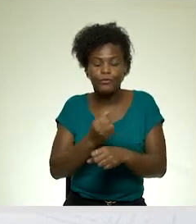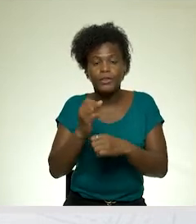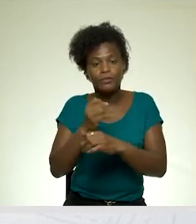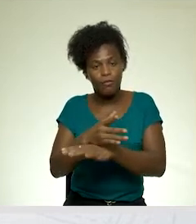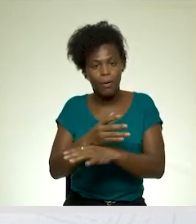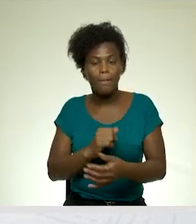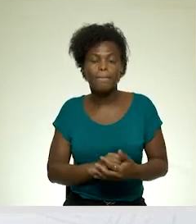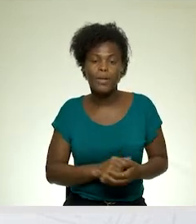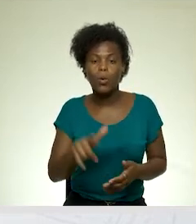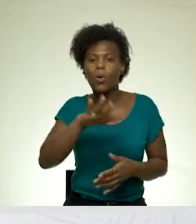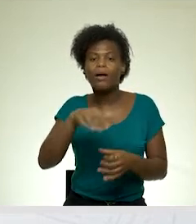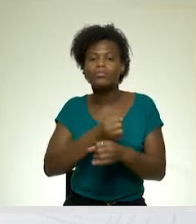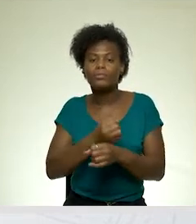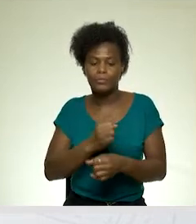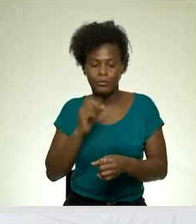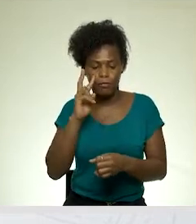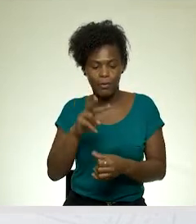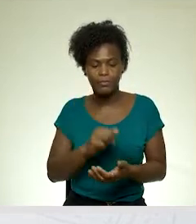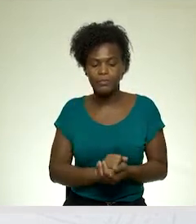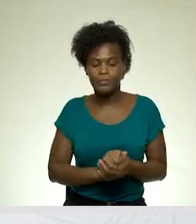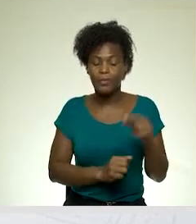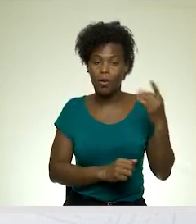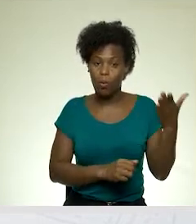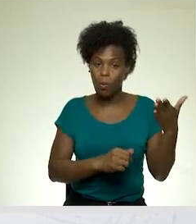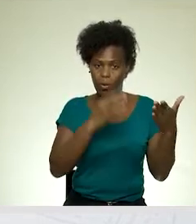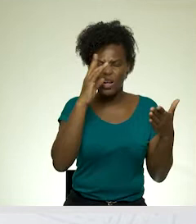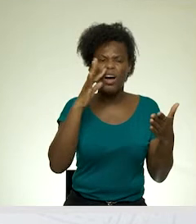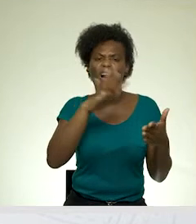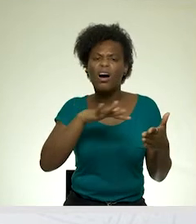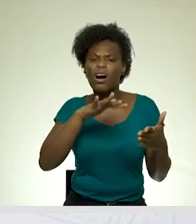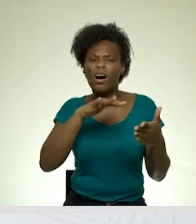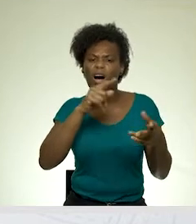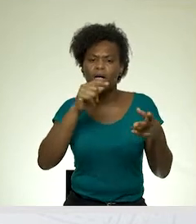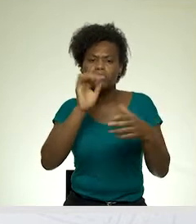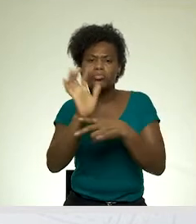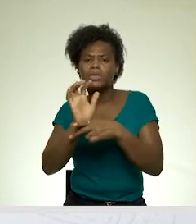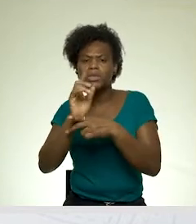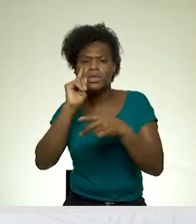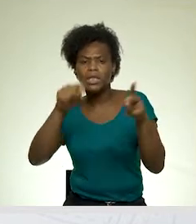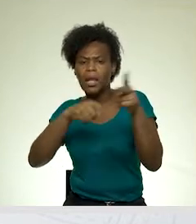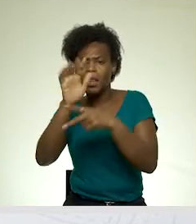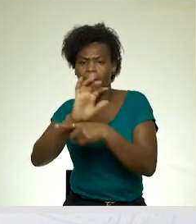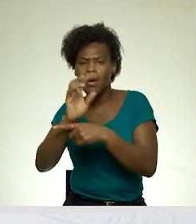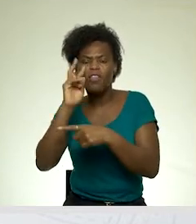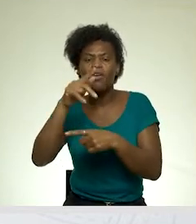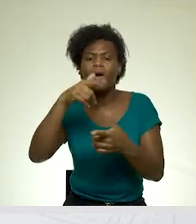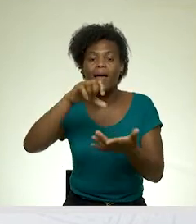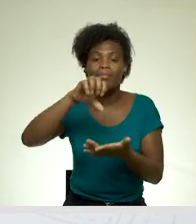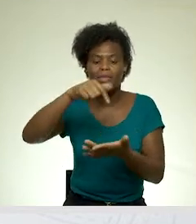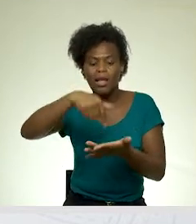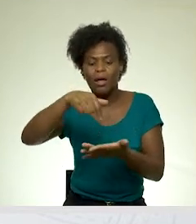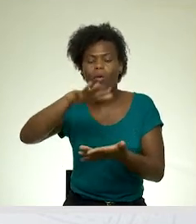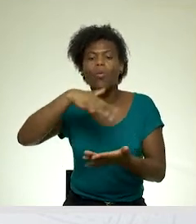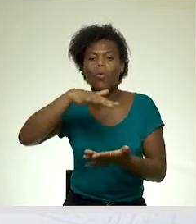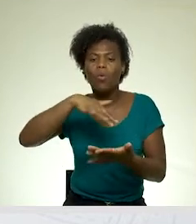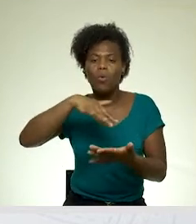va? 1. Le cinéma se trouve entre. Regarde bien. Où se trouve le